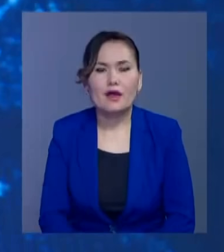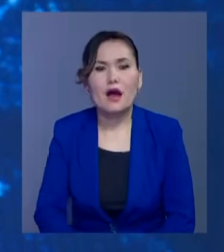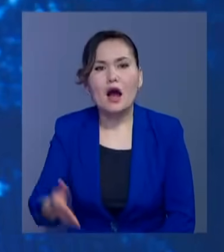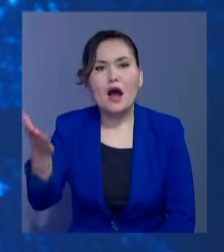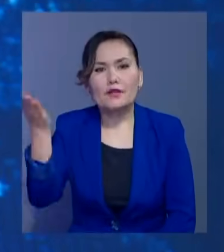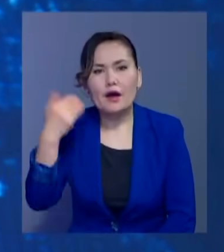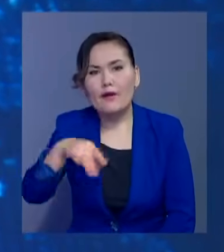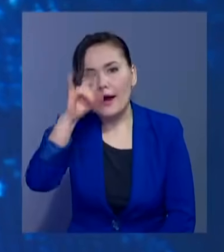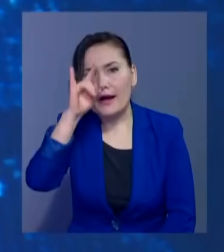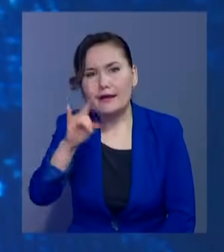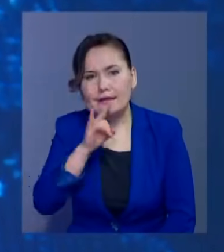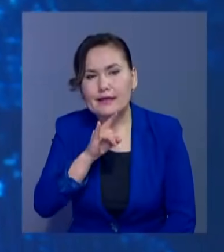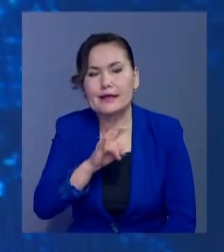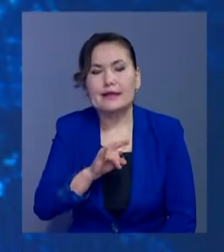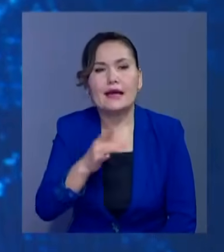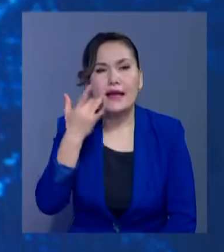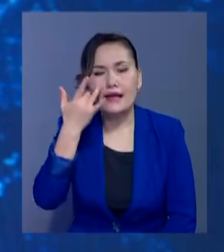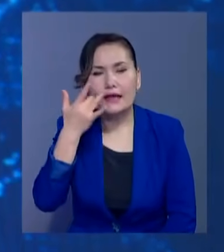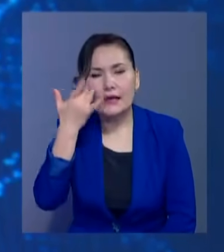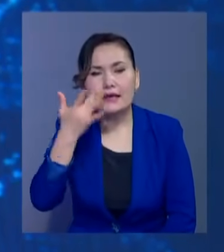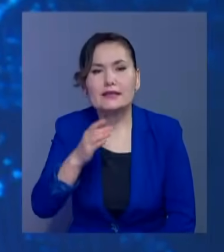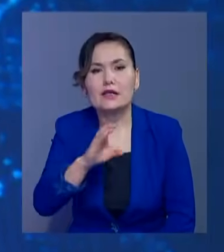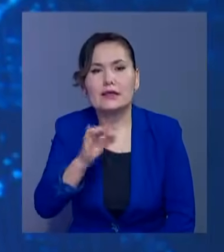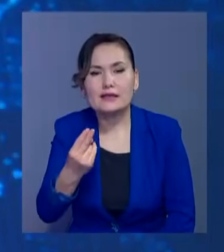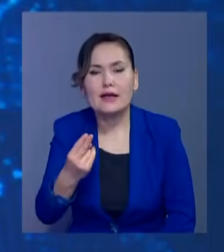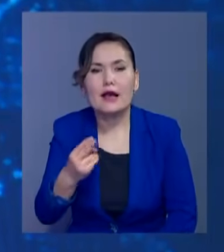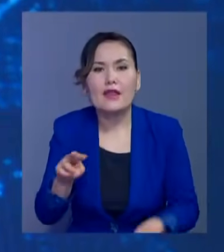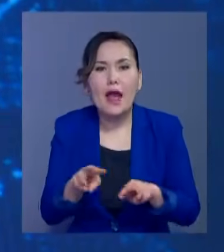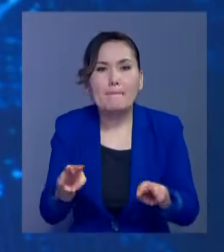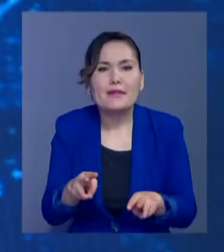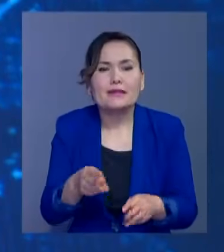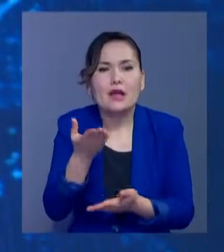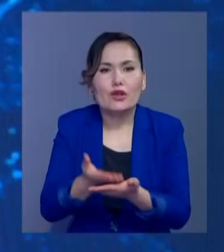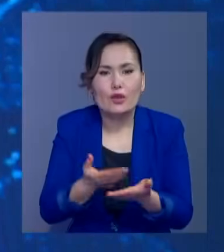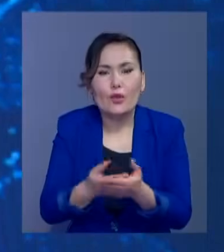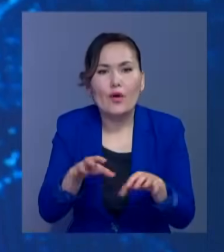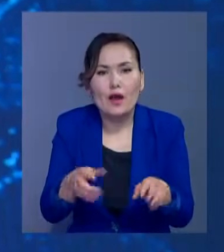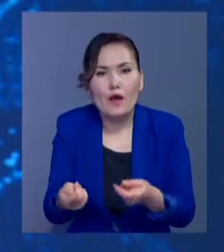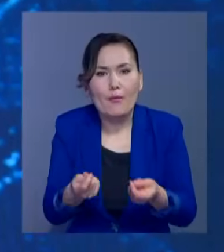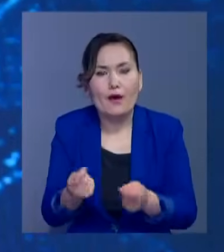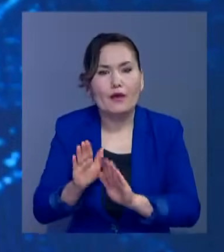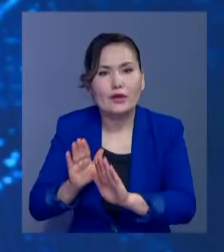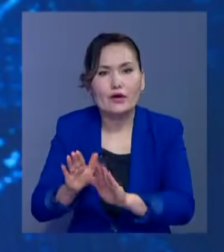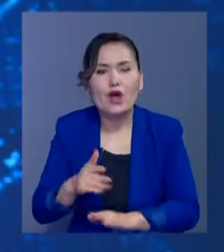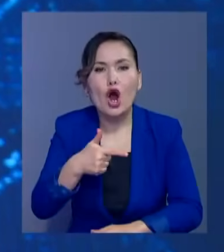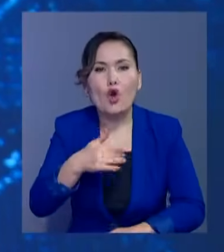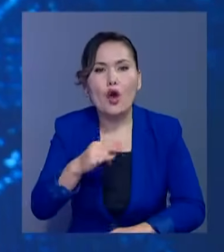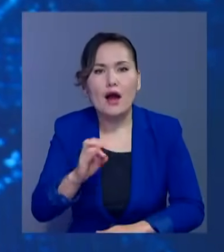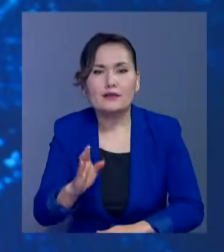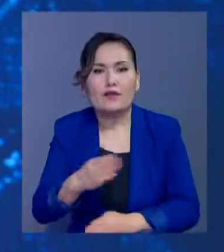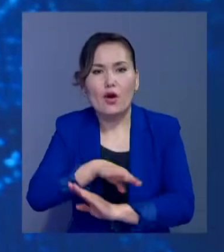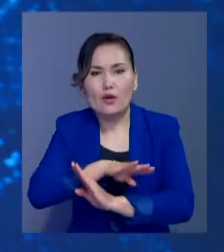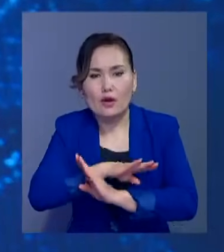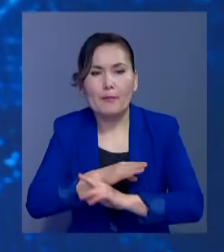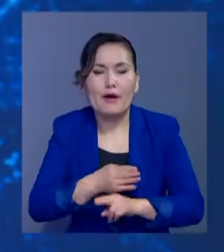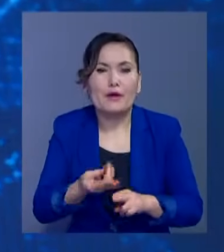Кезіндегі Қазақ кеңестік социалистік республикасы министрлер кеңесінің төрағасының орынбасары болған Эрик Гукасовтың дүниеден